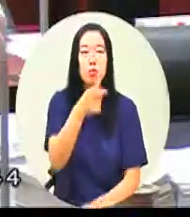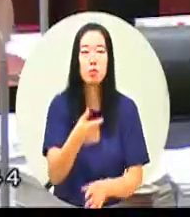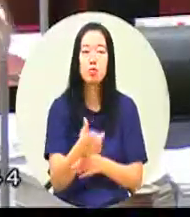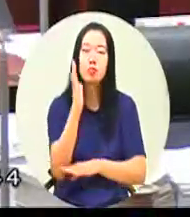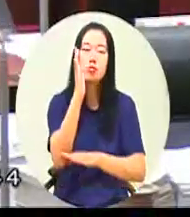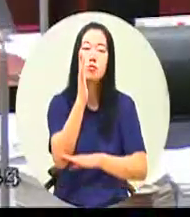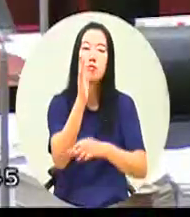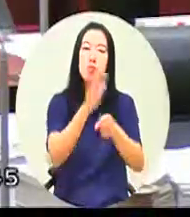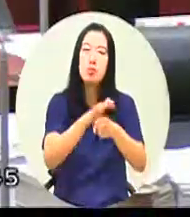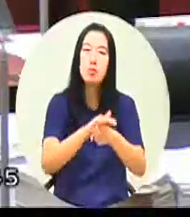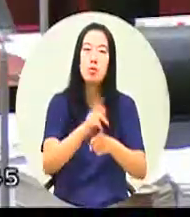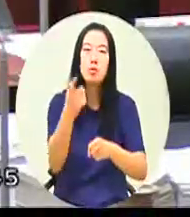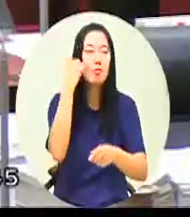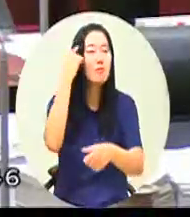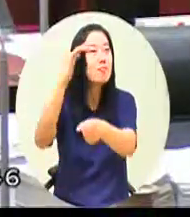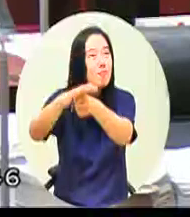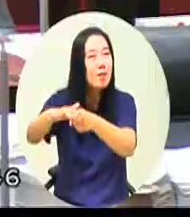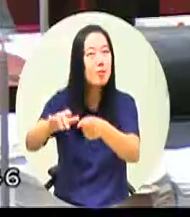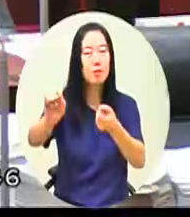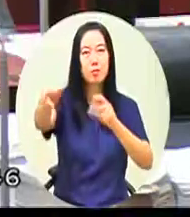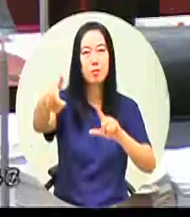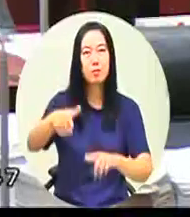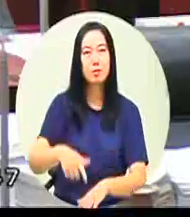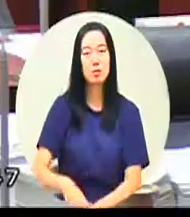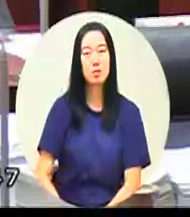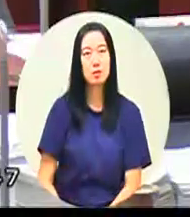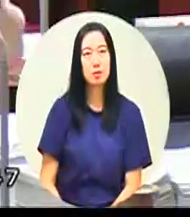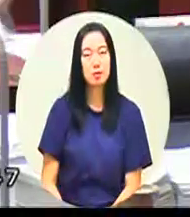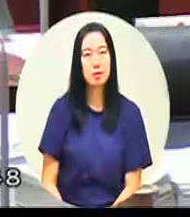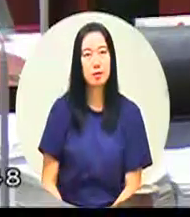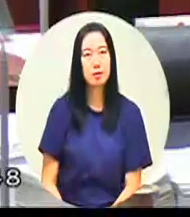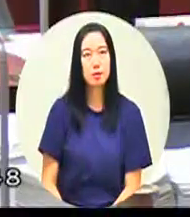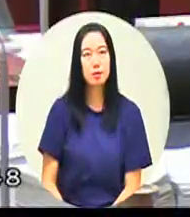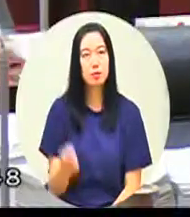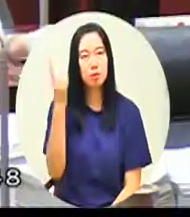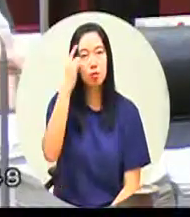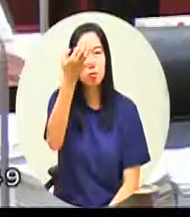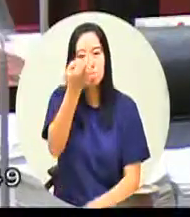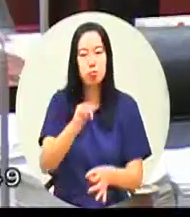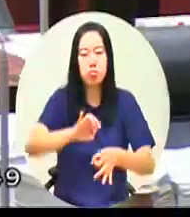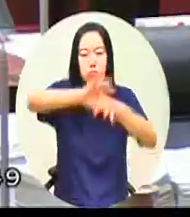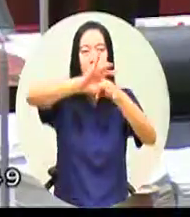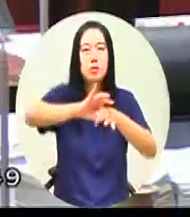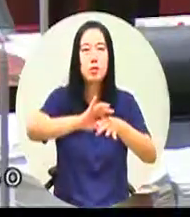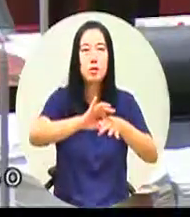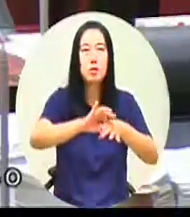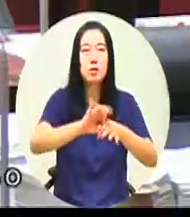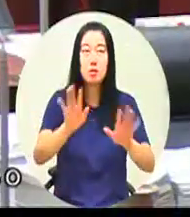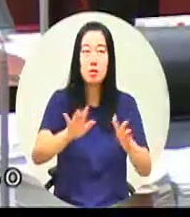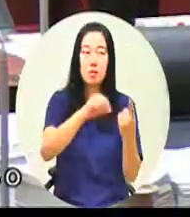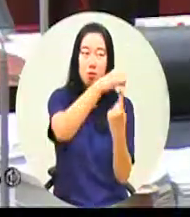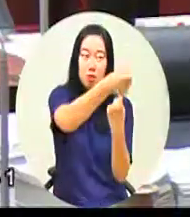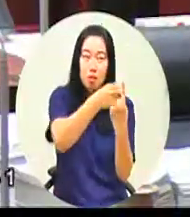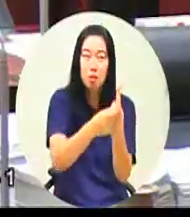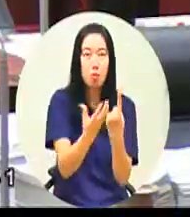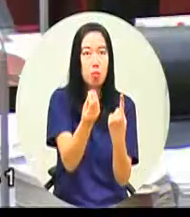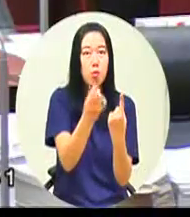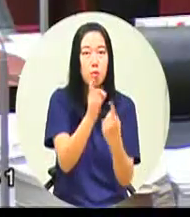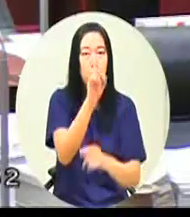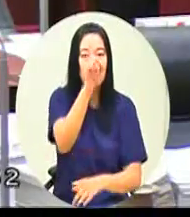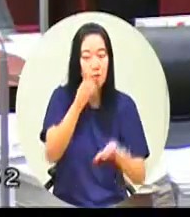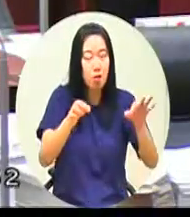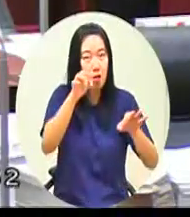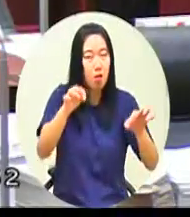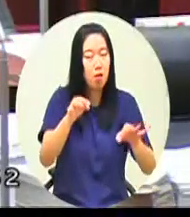不是要让你满足啦，哈、哦。安尼这个是哈，爱、哦、提悬的啦，因为哦，像即卖经济无经济，一斤经济拢千几块啊，